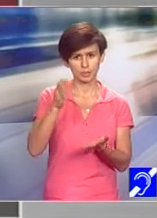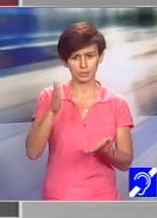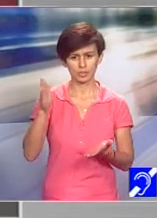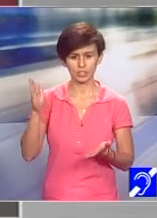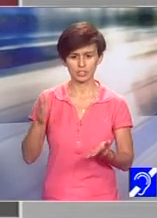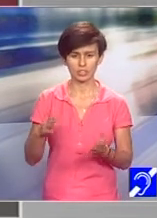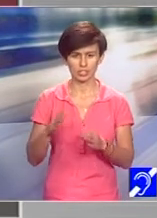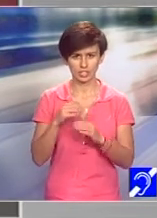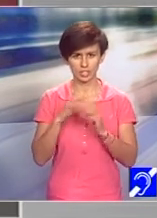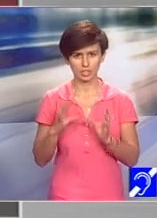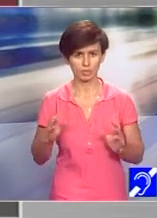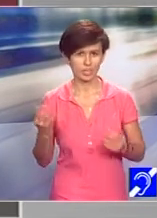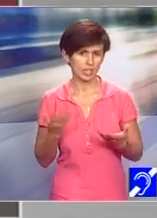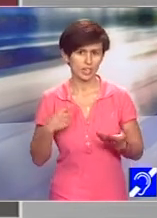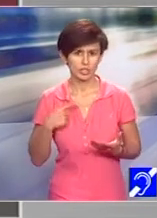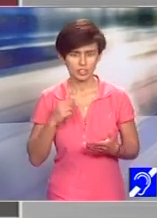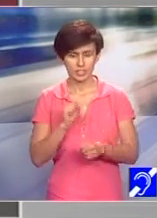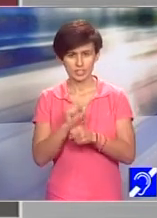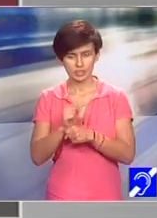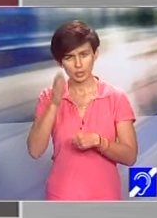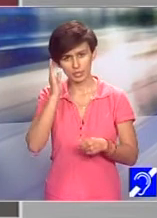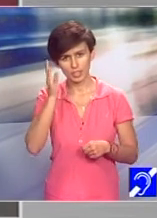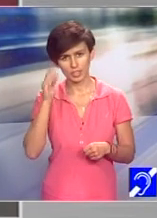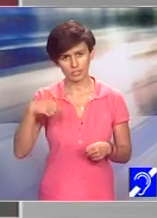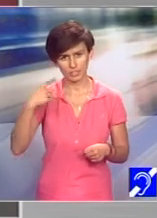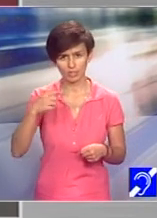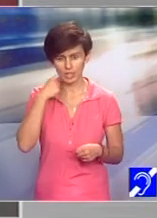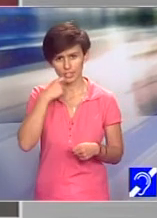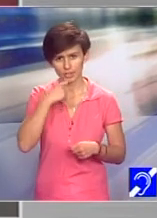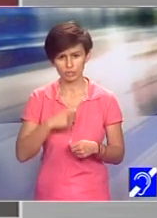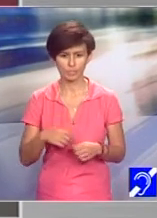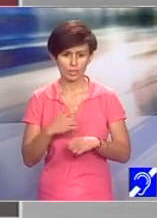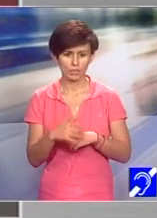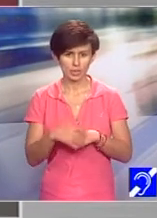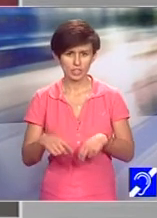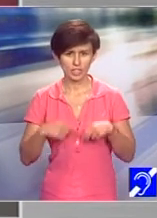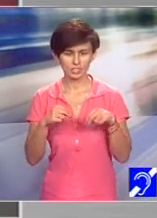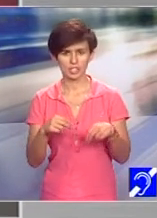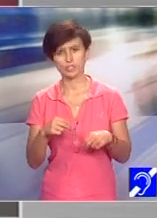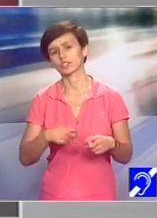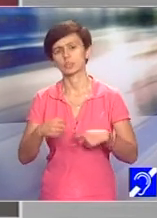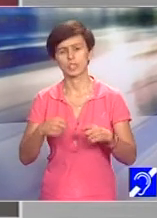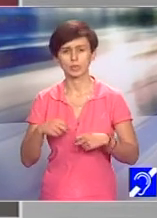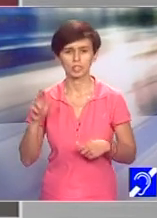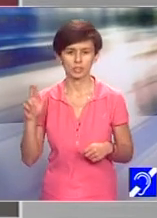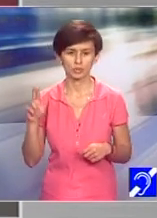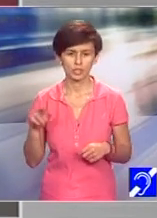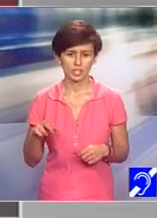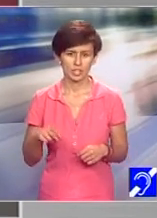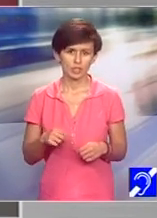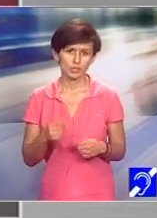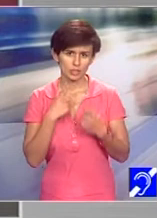România, eveniment ce va avea loc săptămâna viitoare la Cluj-Napoca. Vom încerca să ajungem și în Piața Unirii printr-o transmisie în direct, loc în care